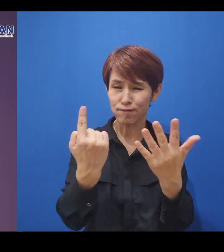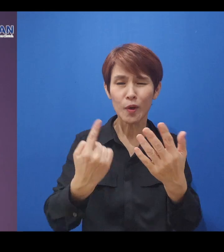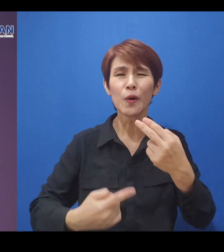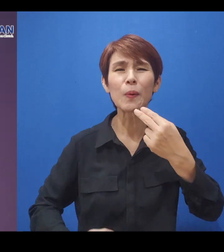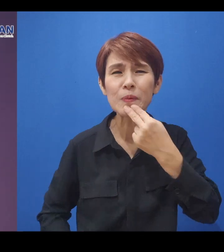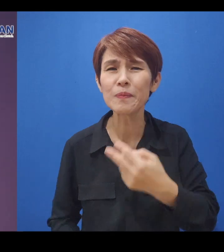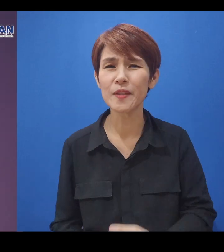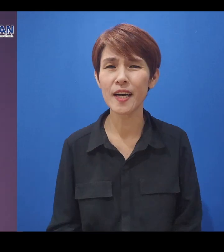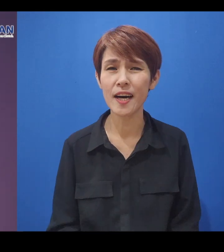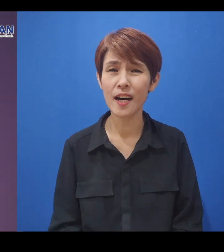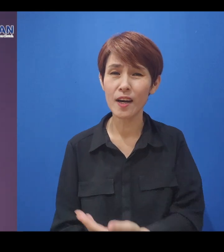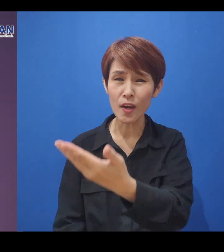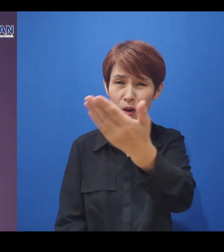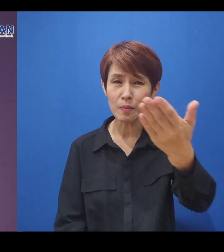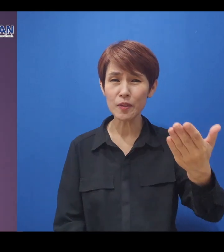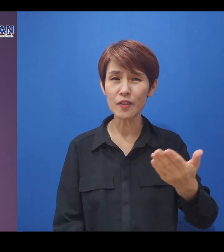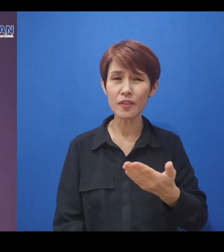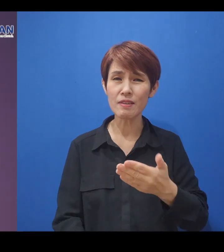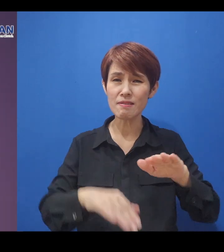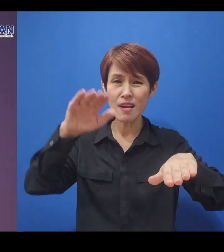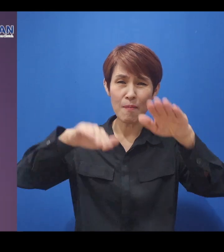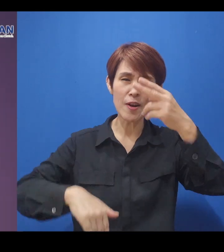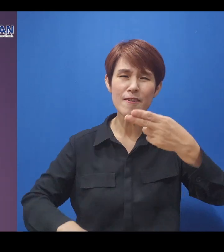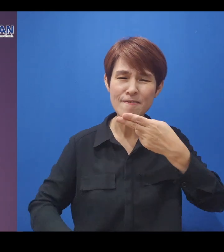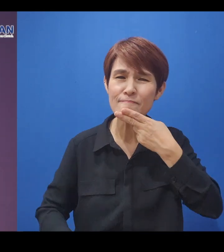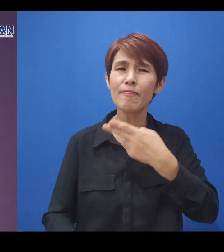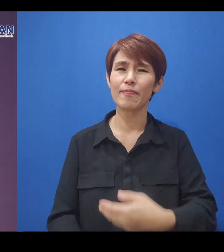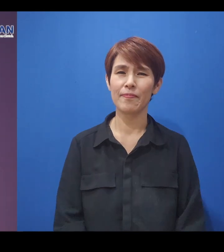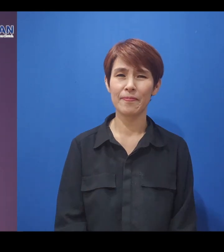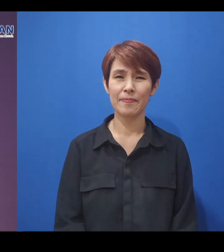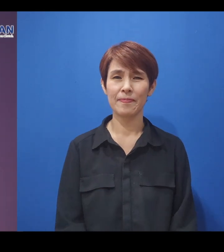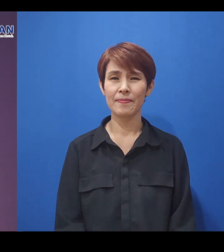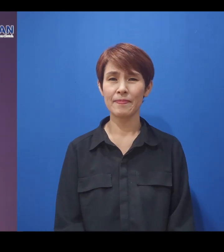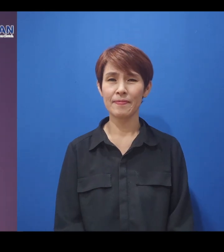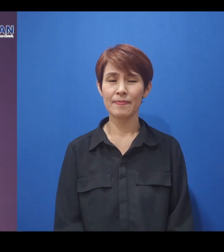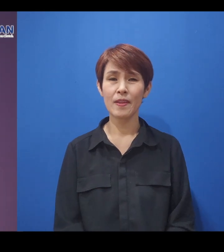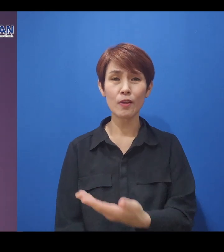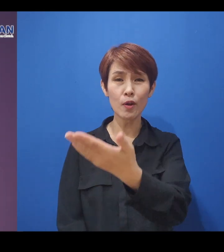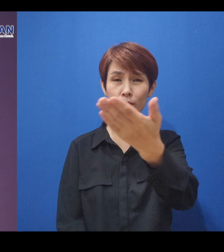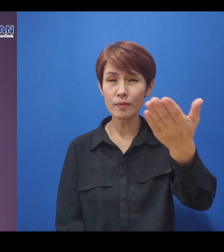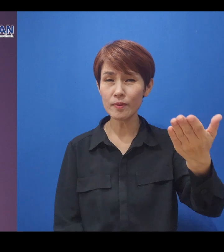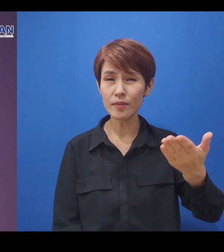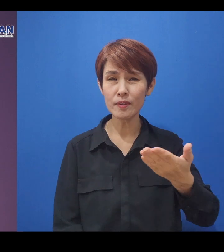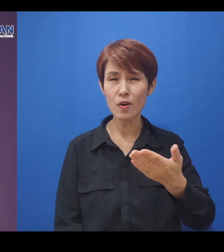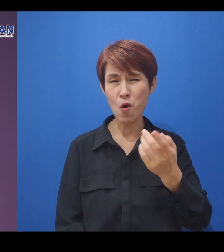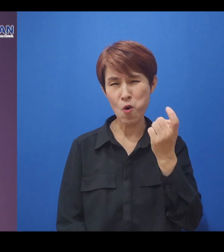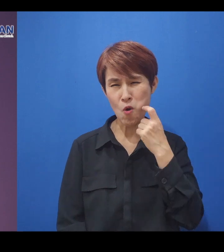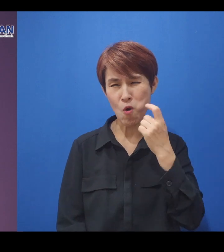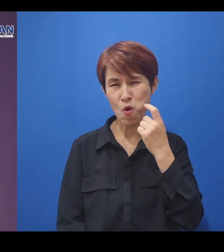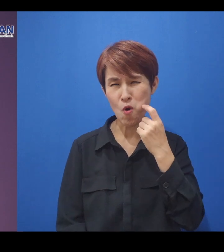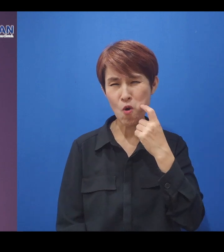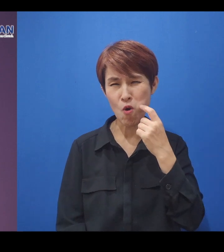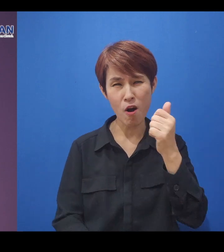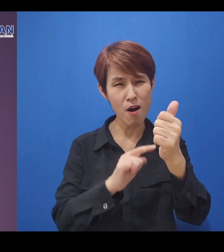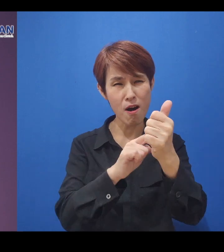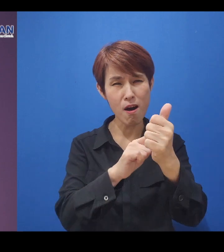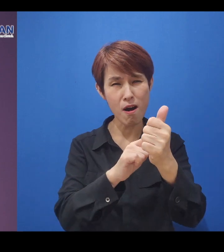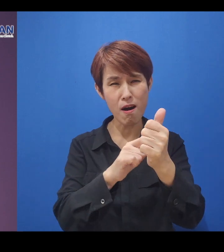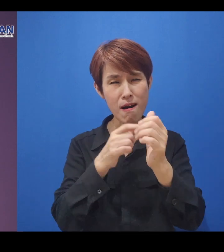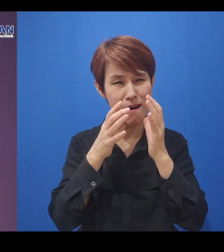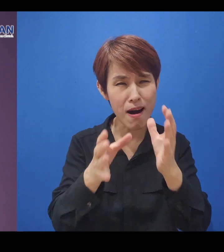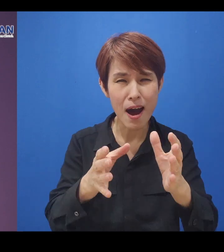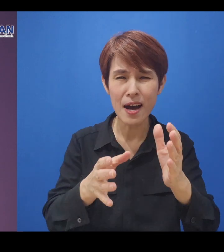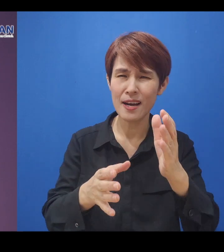겁니다. 더 이상 여러분은 차별받지 않을 겁니다. 더 이상 여러분은 거짓 마술사에게 놀아나지 않아도